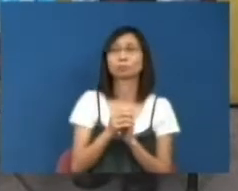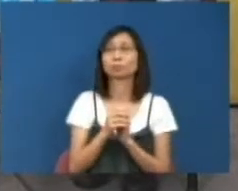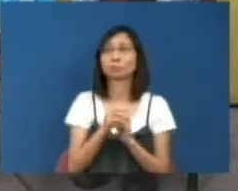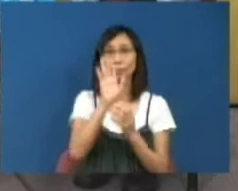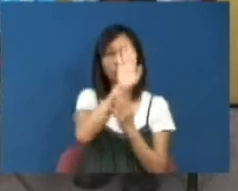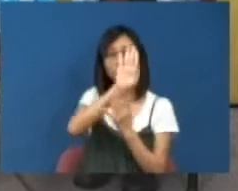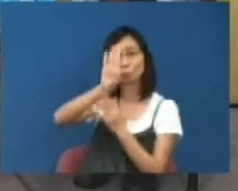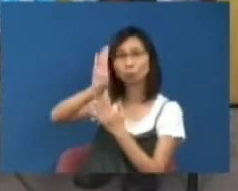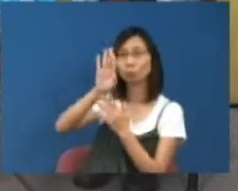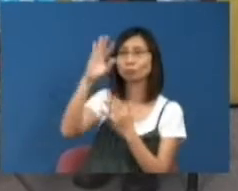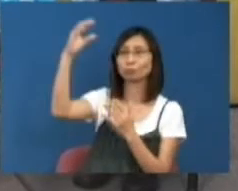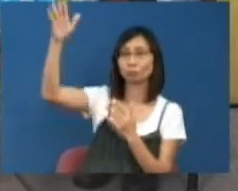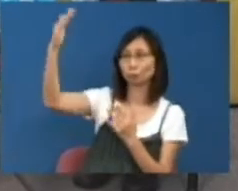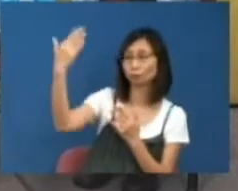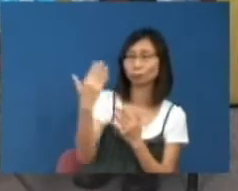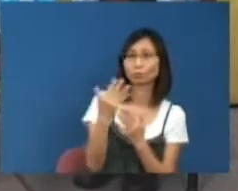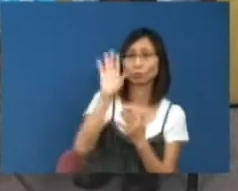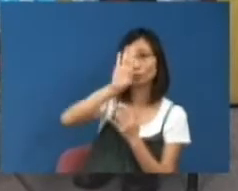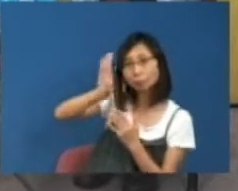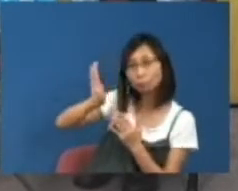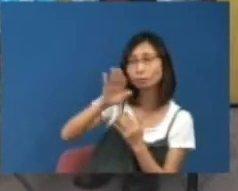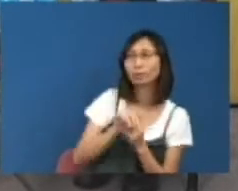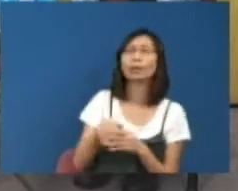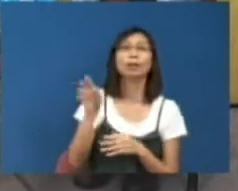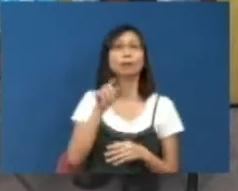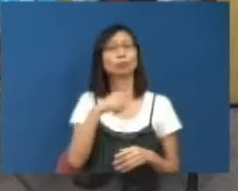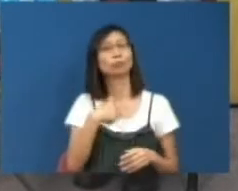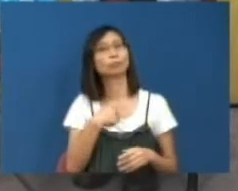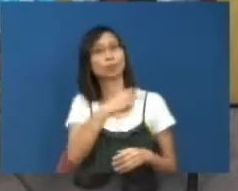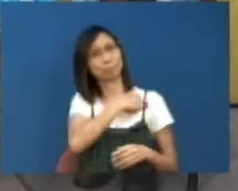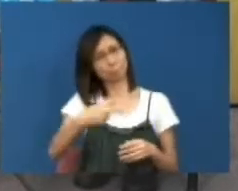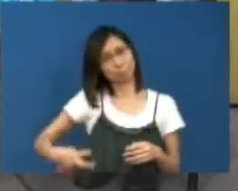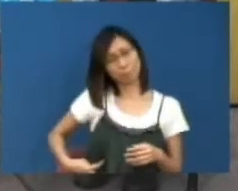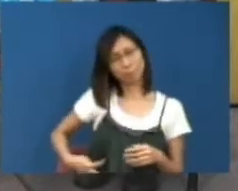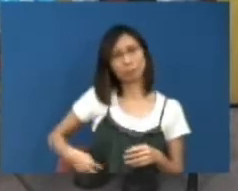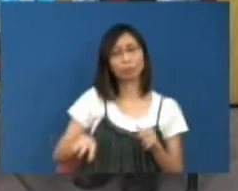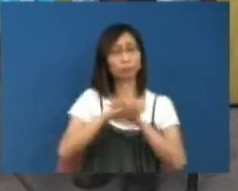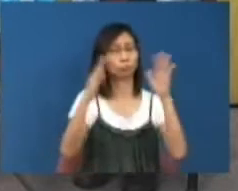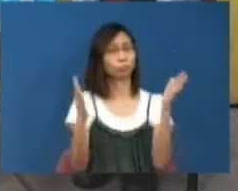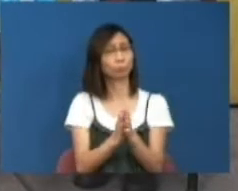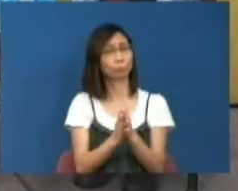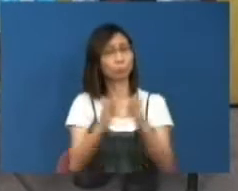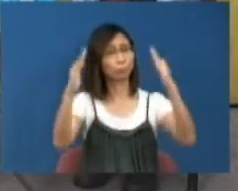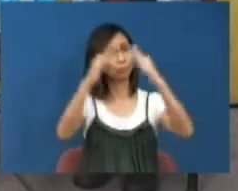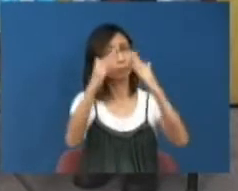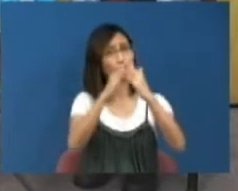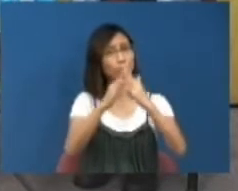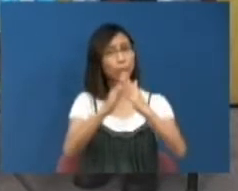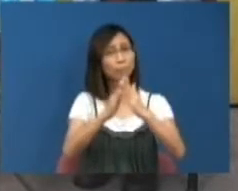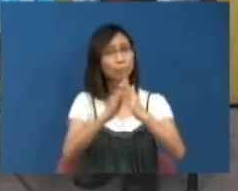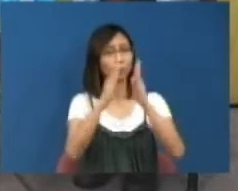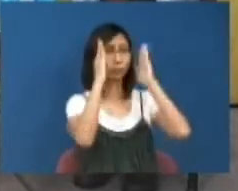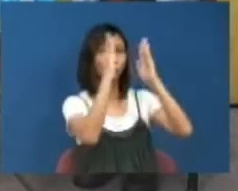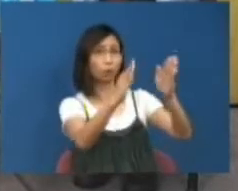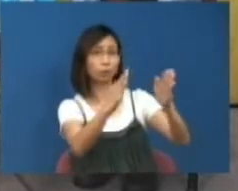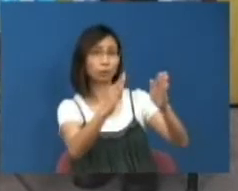好似我哋祖國，我哋以前北京都係啦，四合院，所有都向曬東南嘅。 咁呢啲係風水咯，所謂風水 嘅問